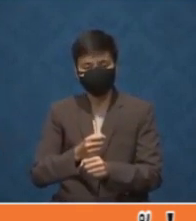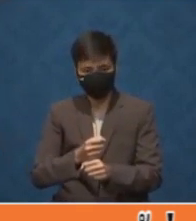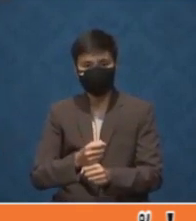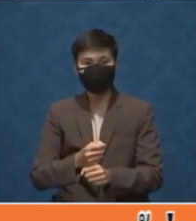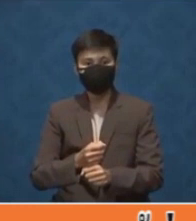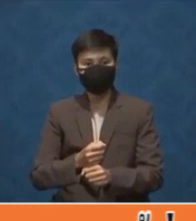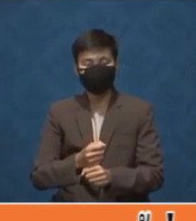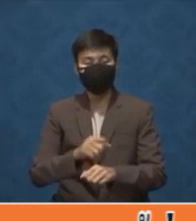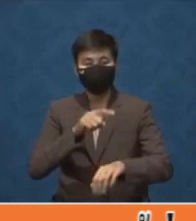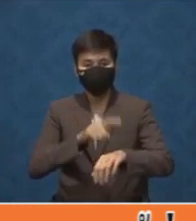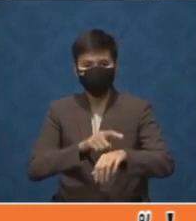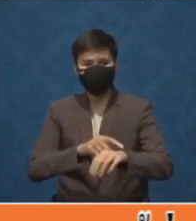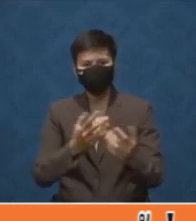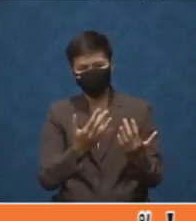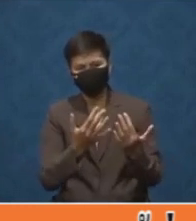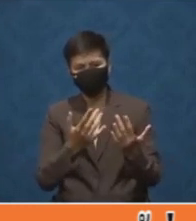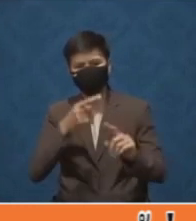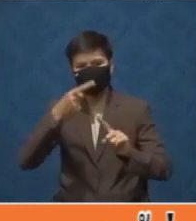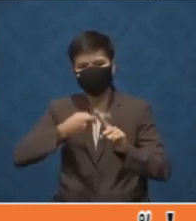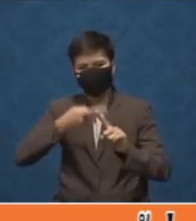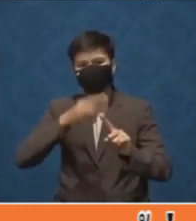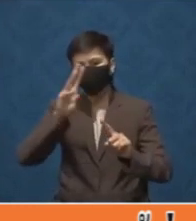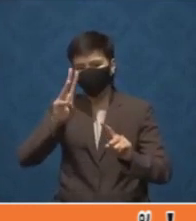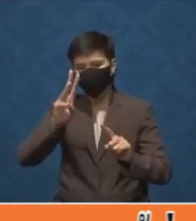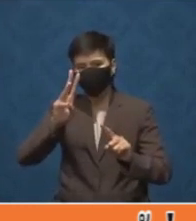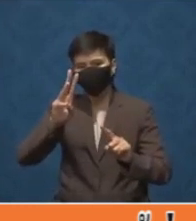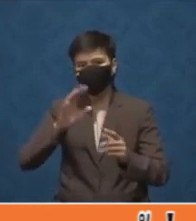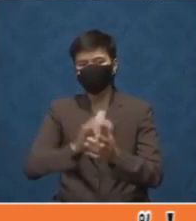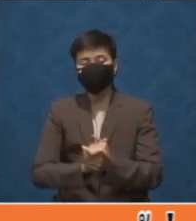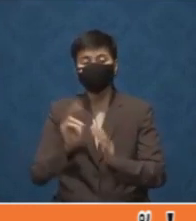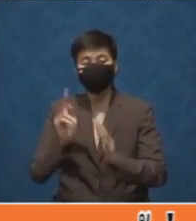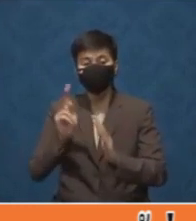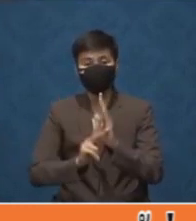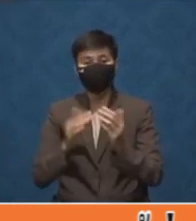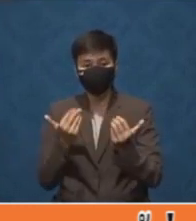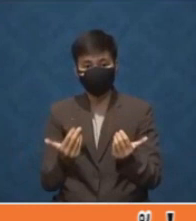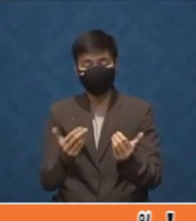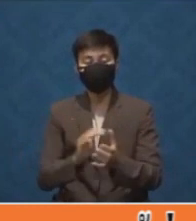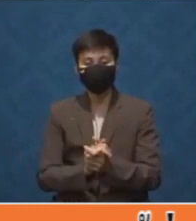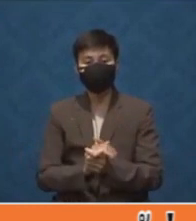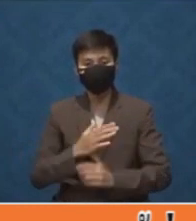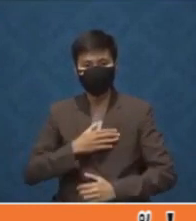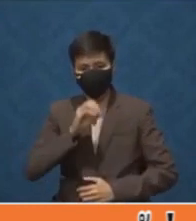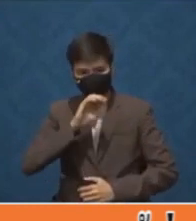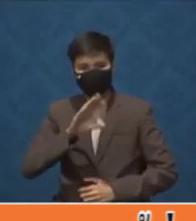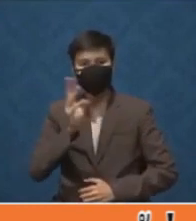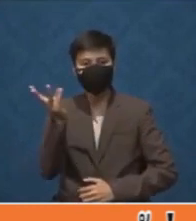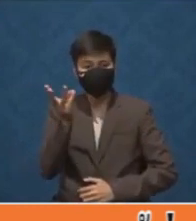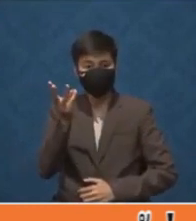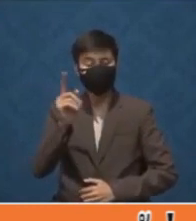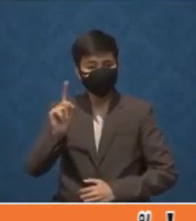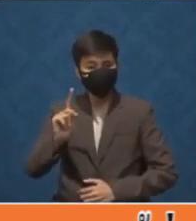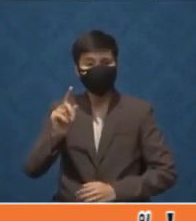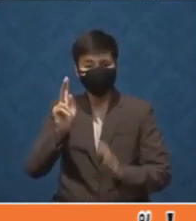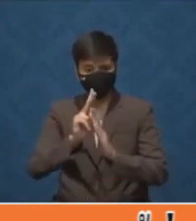ลากว่า6เดือนท่านประธานครับกฎหมายฉบับนี้นะครับผมขอย้ำหลักการนิดเดียวนะครับคือการให้มีก